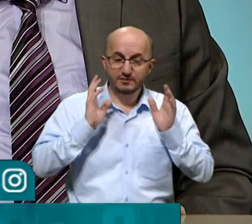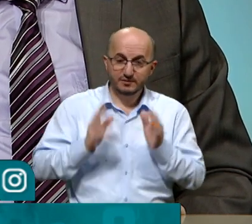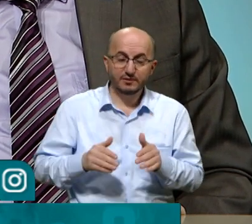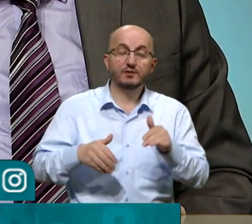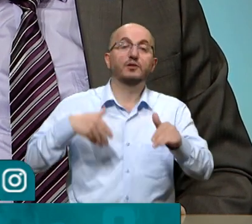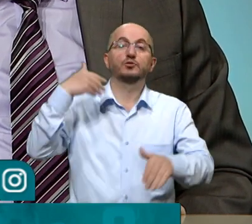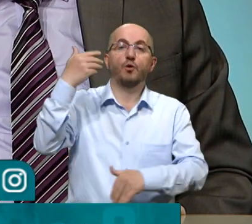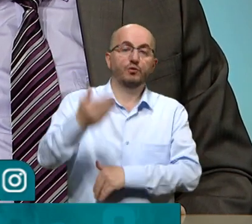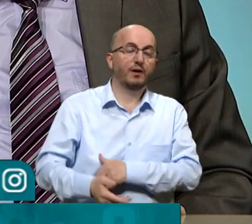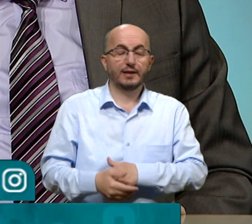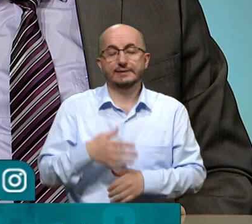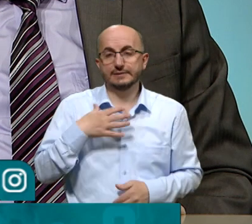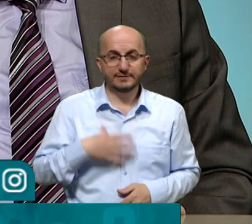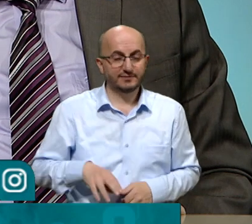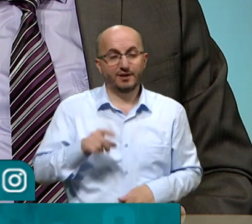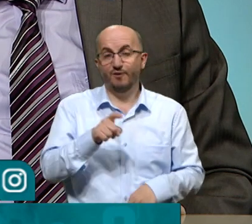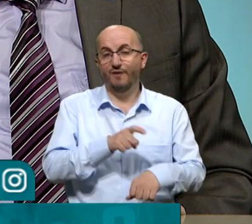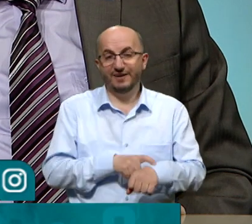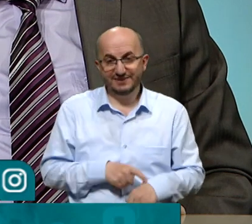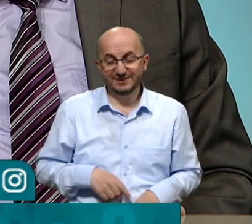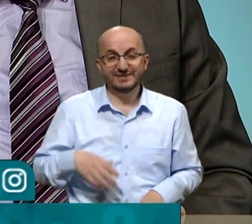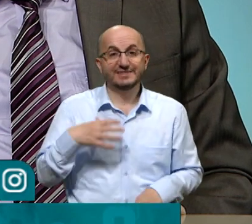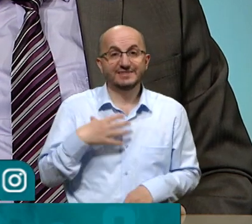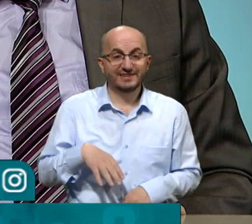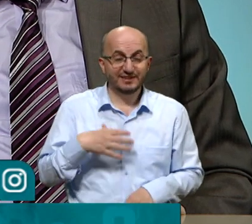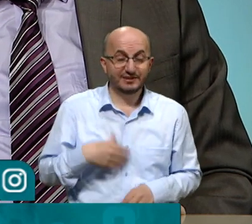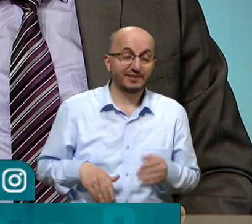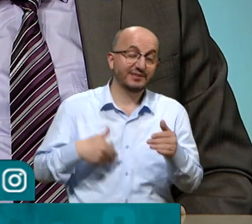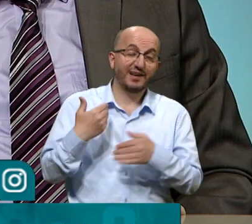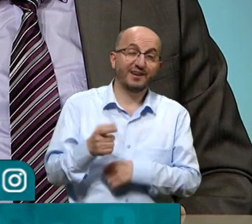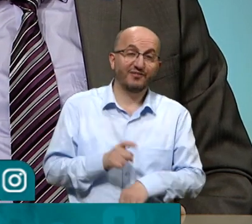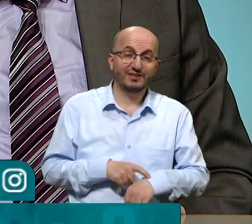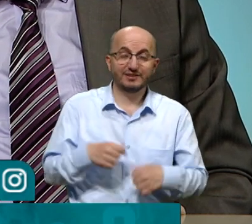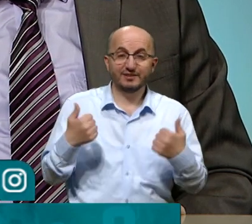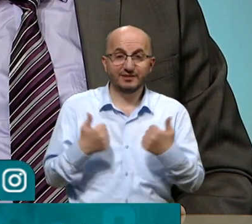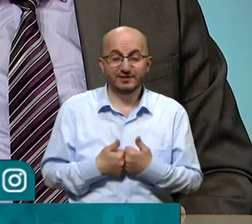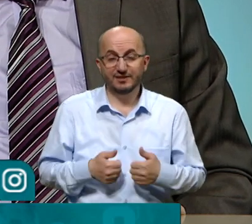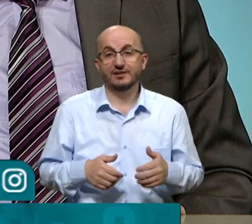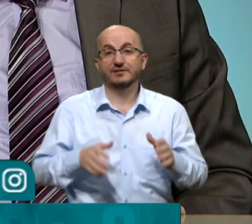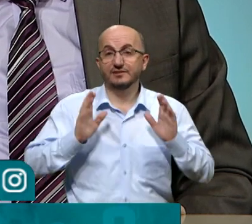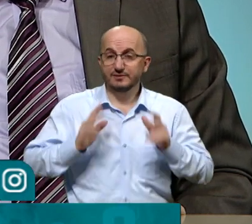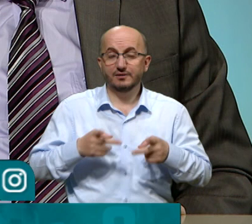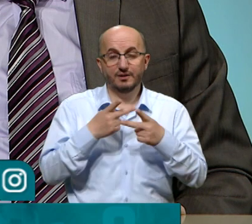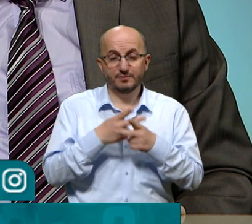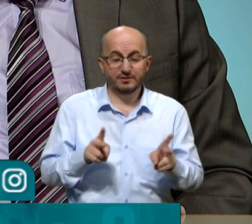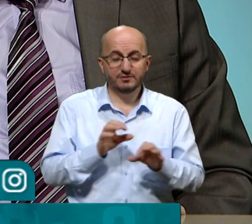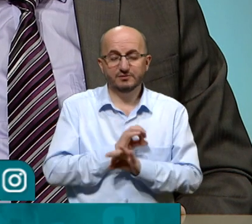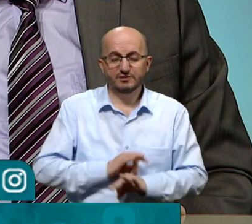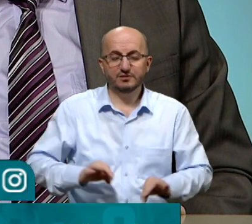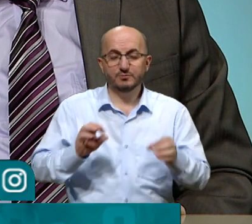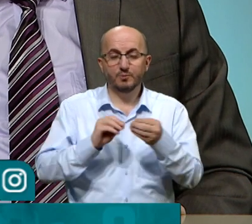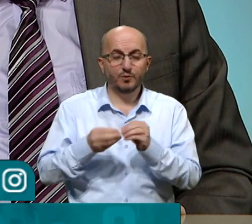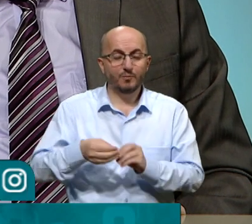sonra ister O vaktin istese sair vakitlerin kazasını akabinde kalabilir bunda hiçbir